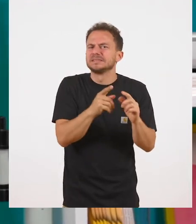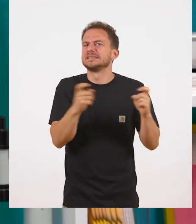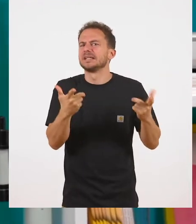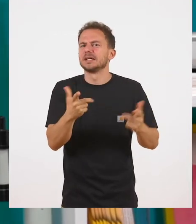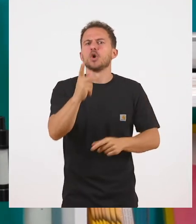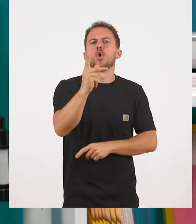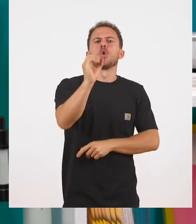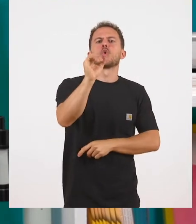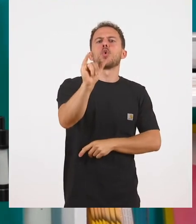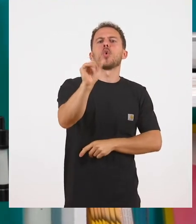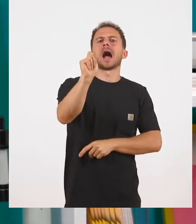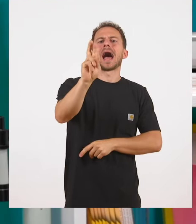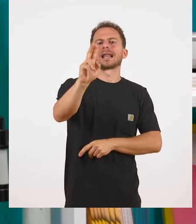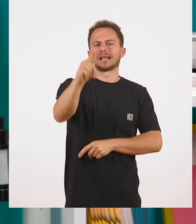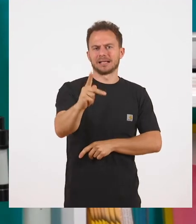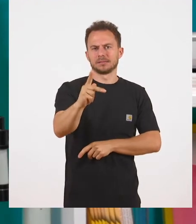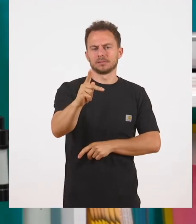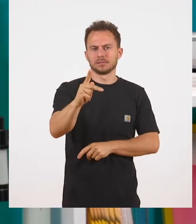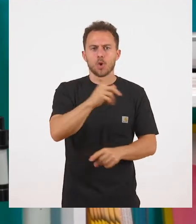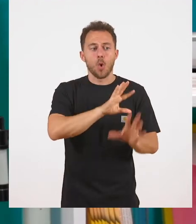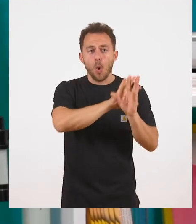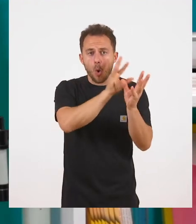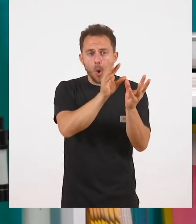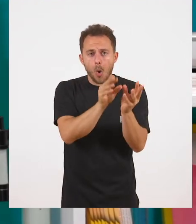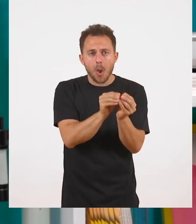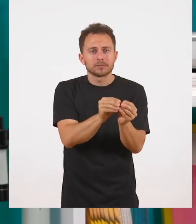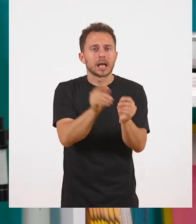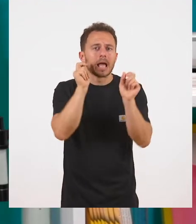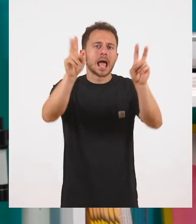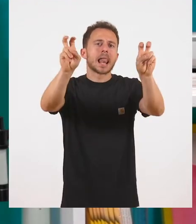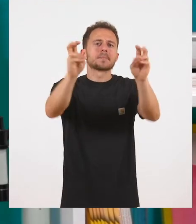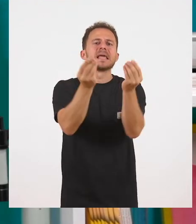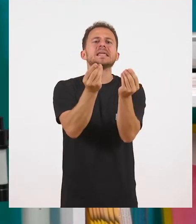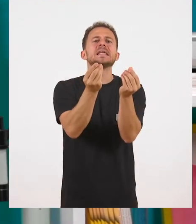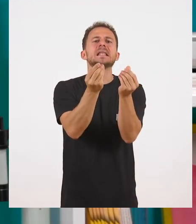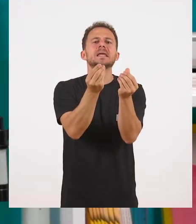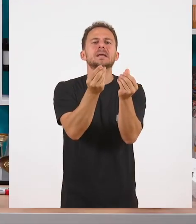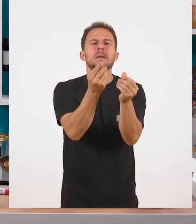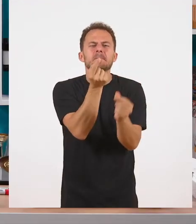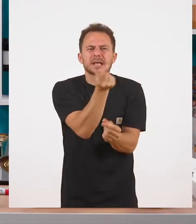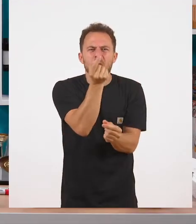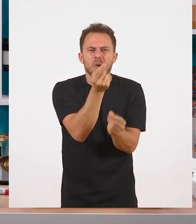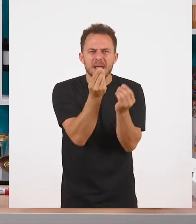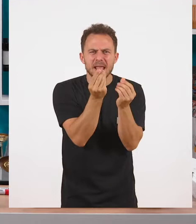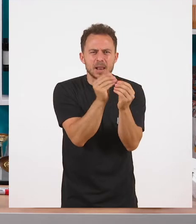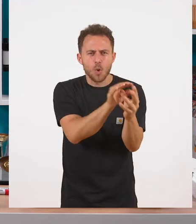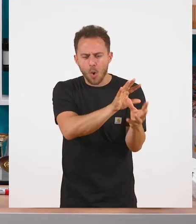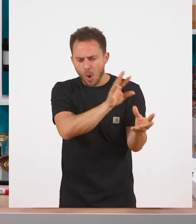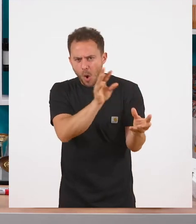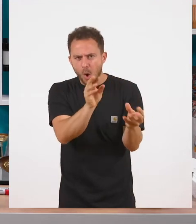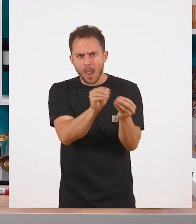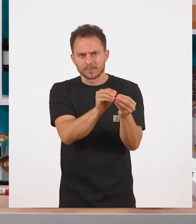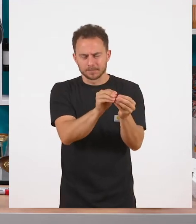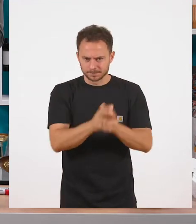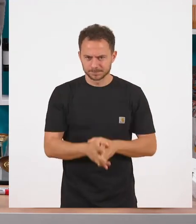σωματίδια ύλης, τα quark. Μαζί λοιπόν με τα ηλεκτρόνια, τα κουάρκ είναι η μικρότερη ποσότητα ύλης. Αν πάρουμε ένα αντικείμενο,